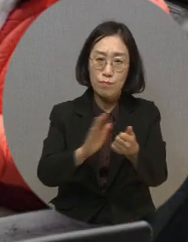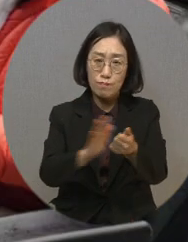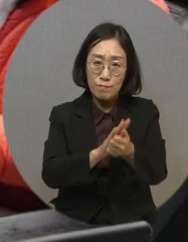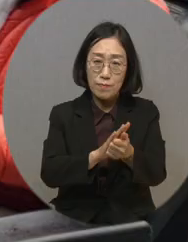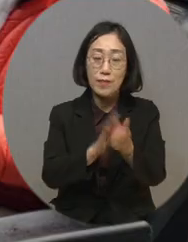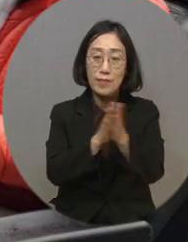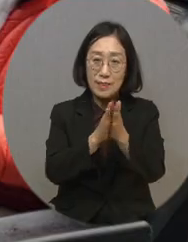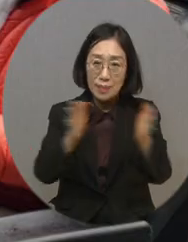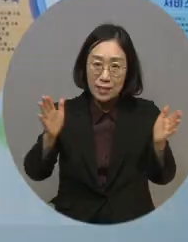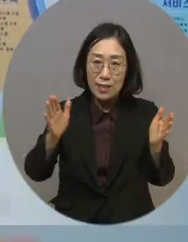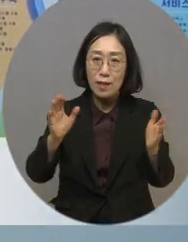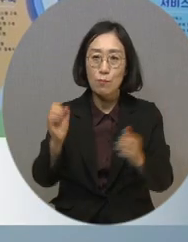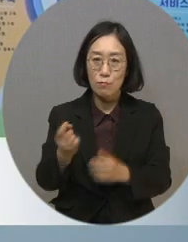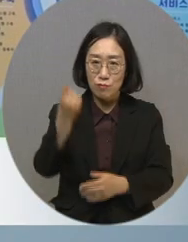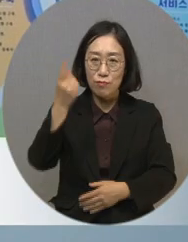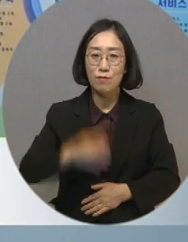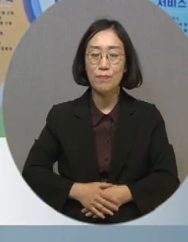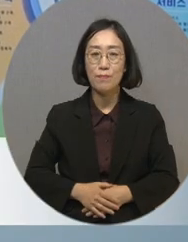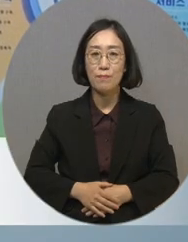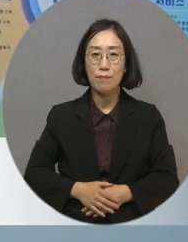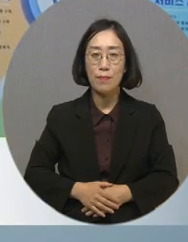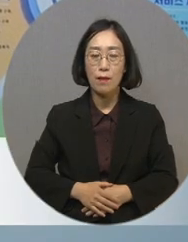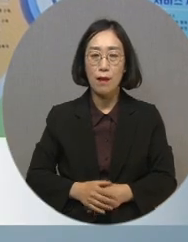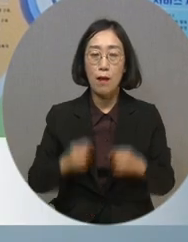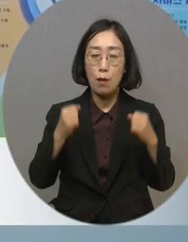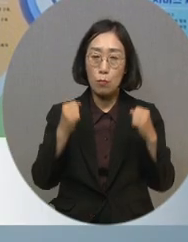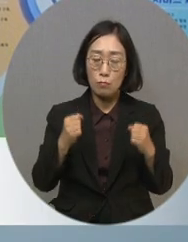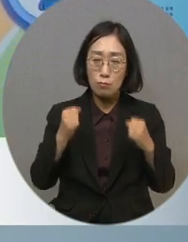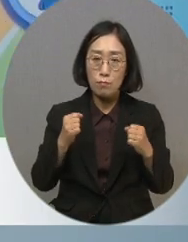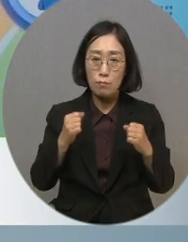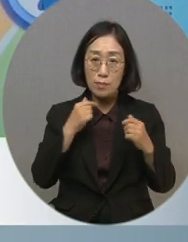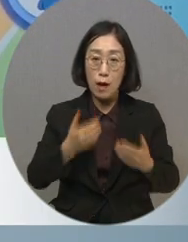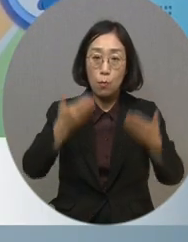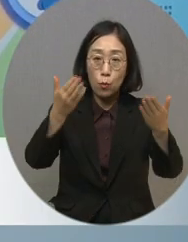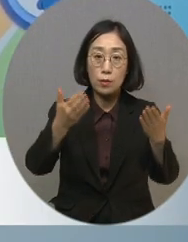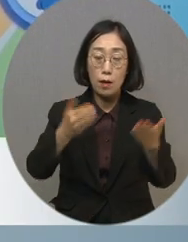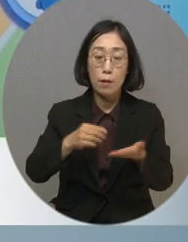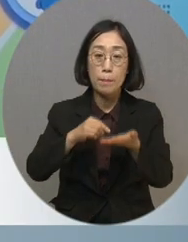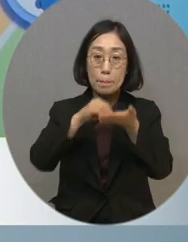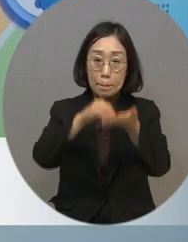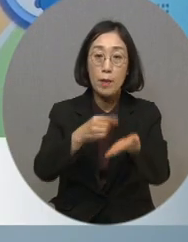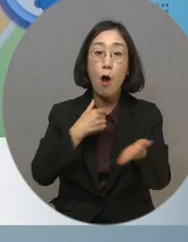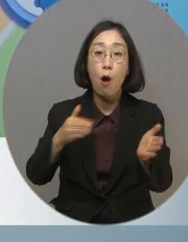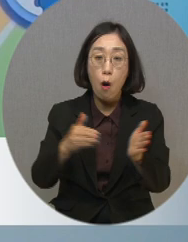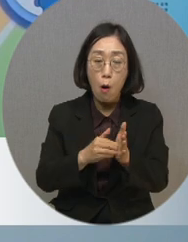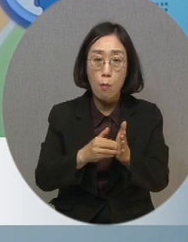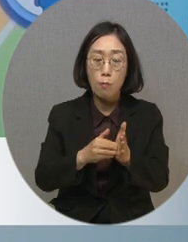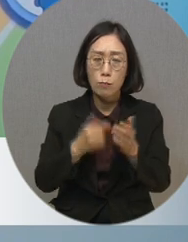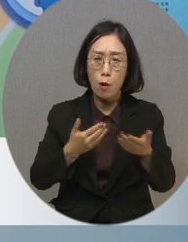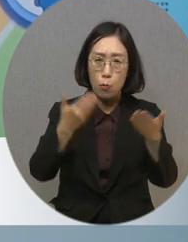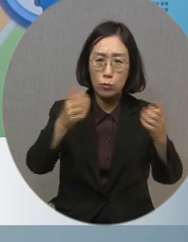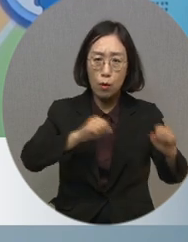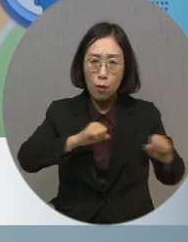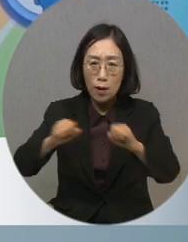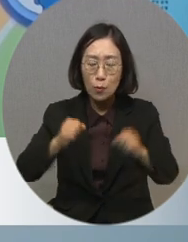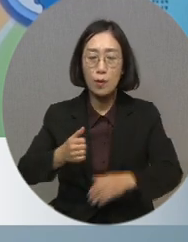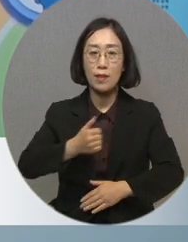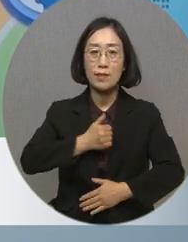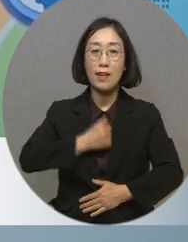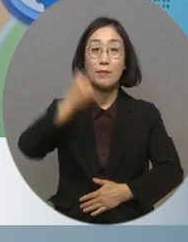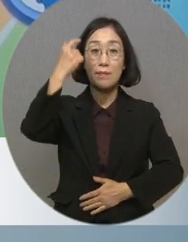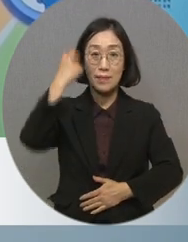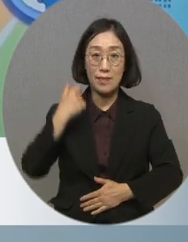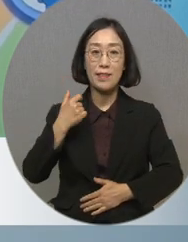추진하게 되었습니다. 마라톤에 봉사활동을 나왔는데 직원들이 봉사하면서 자긍심도 많이 느끼고